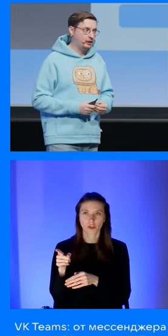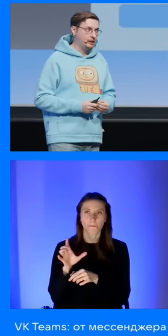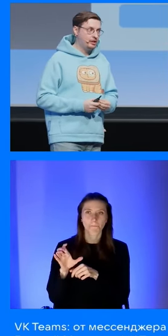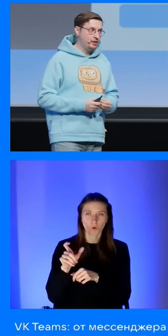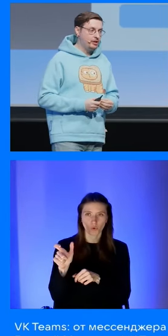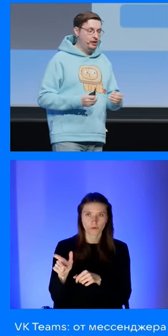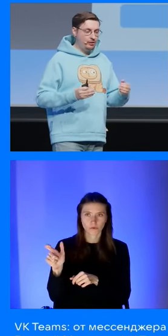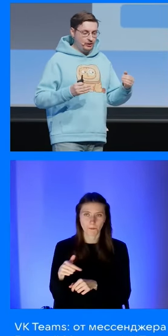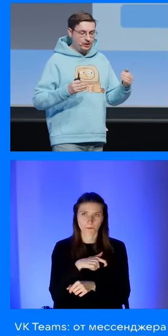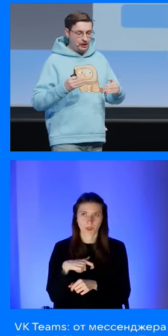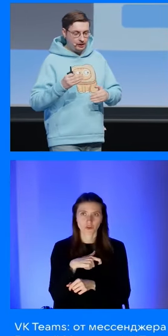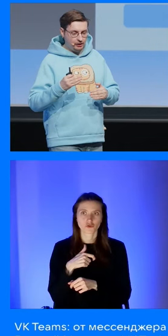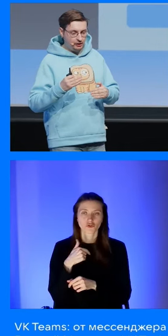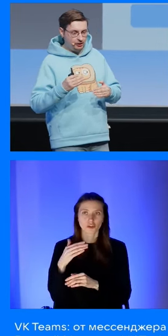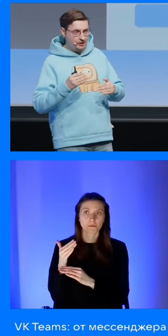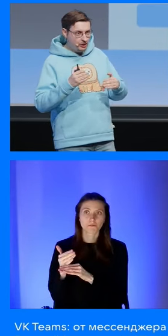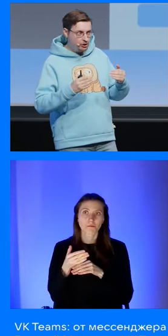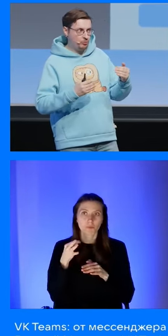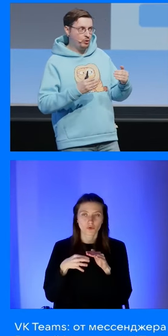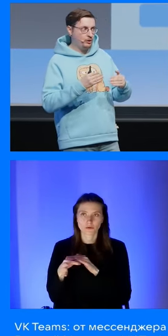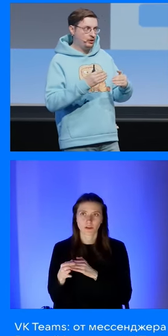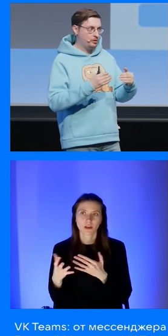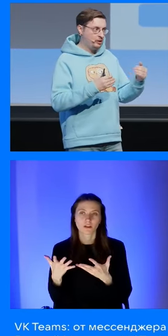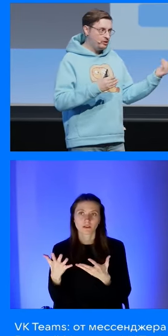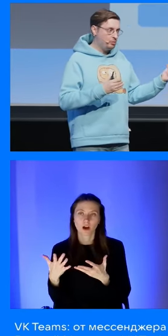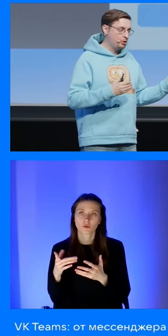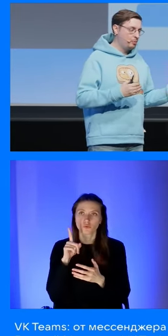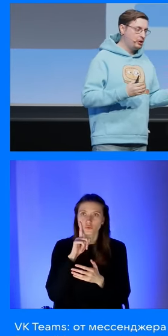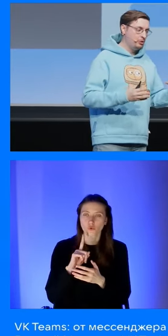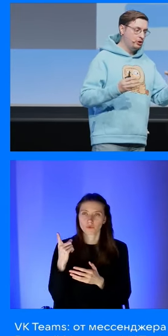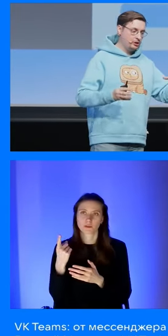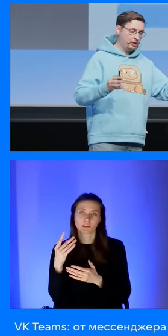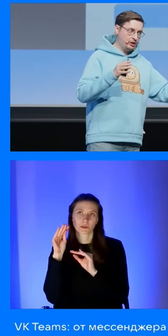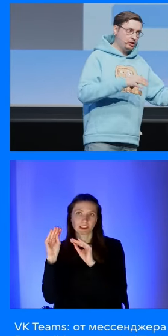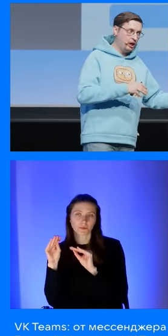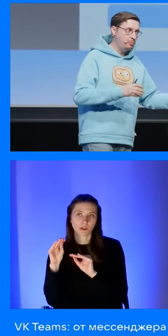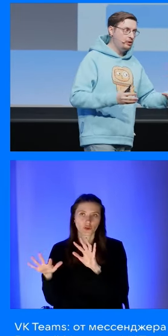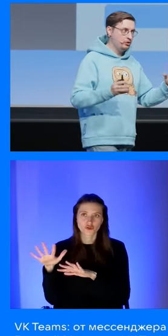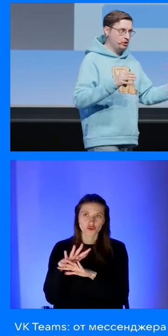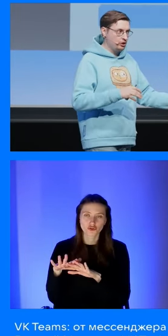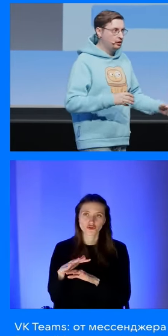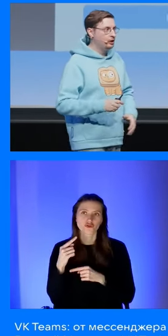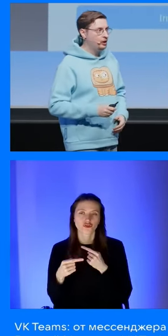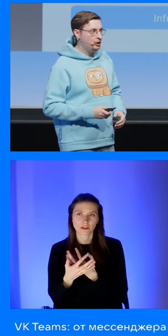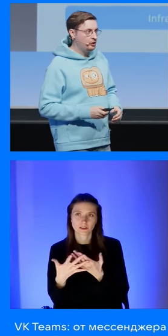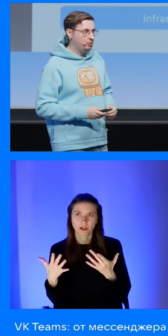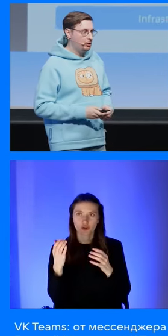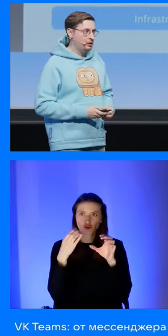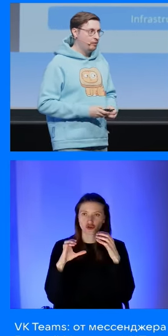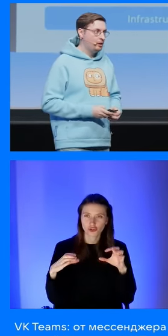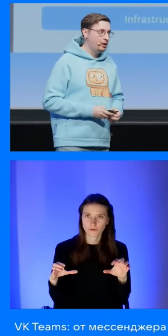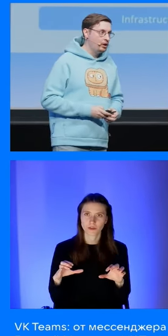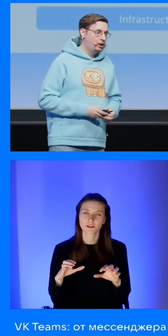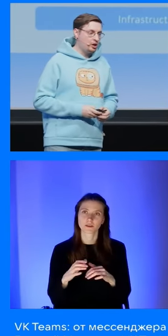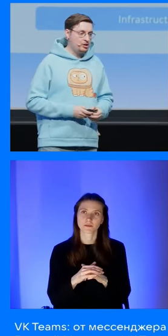положить, как это организовать, выстроить корректно на техническом уровне взаимодействие между командами через различные API, через шины и тому